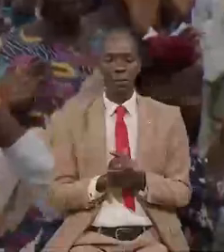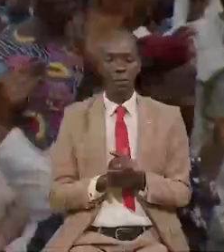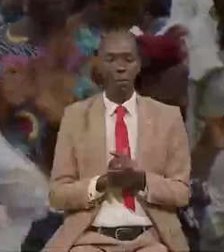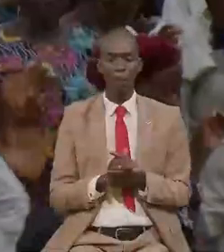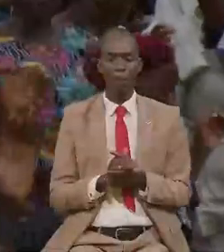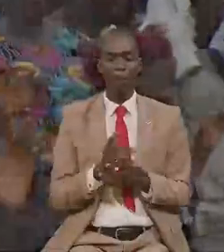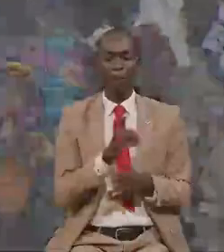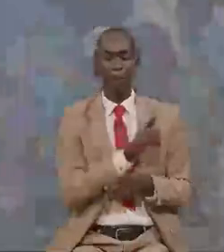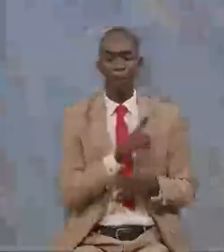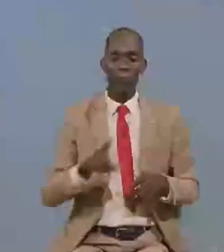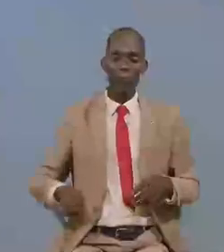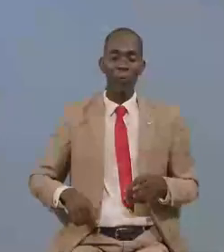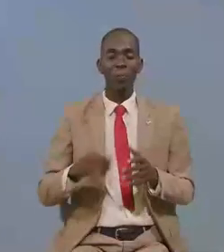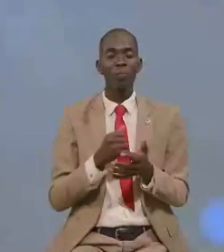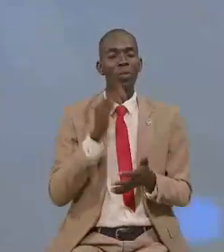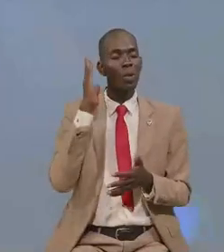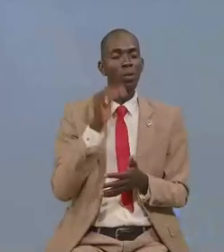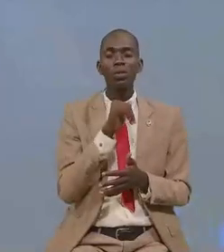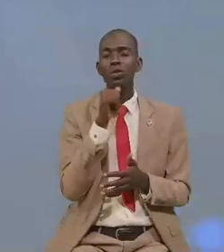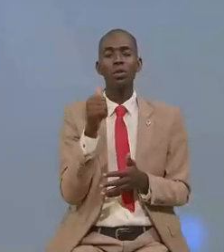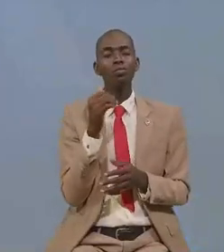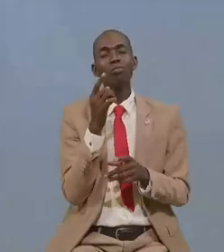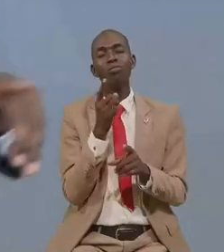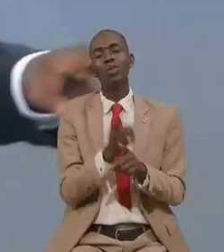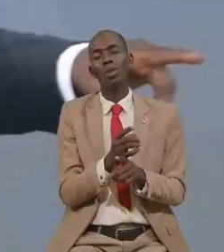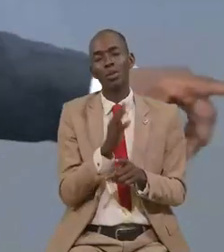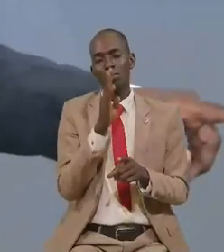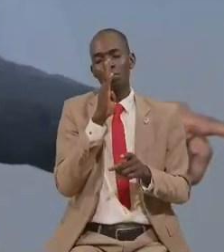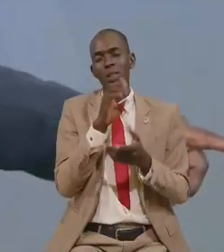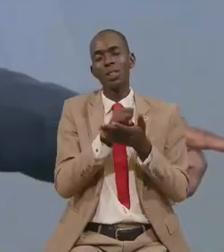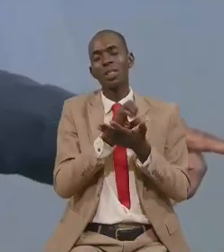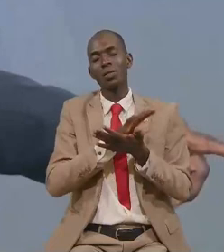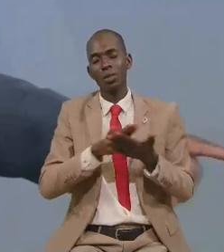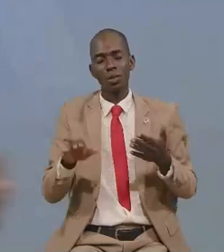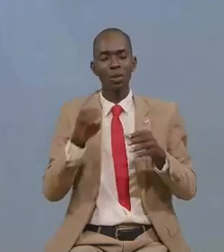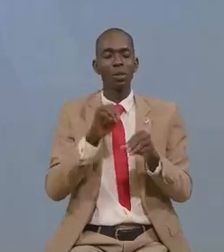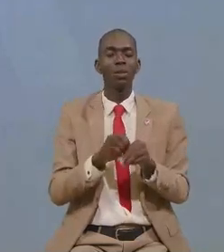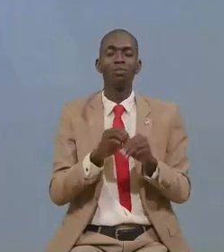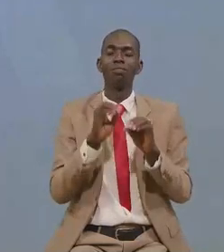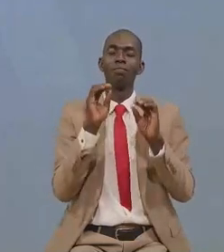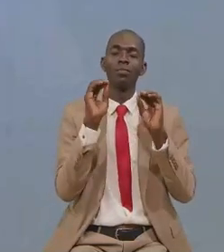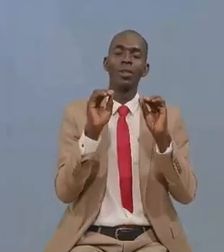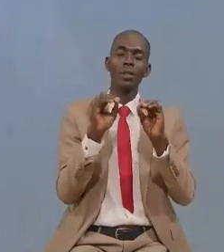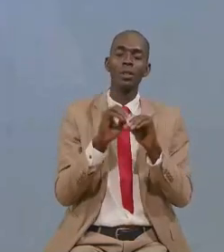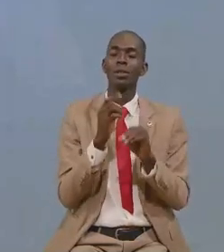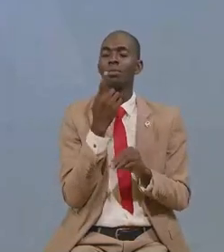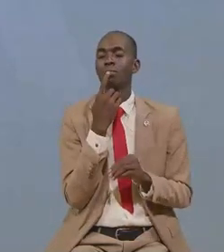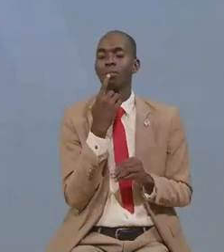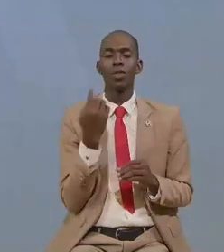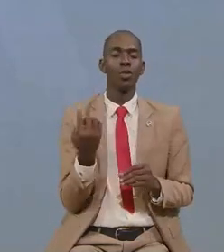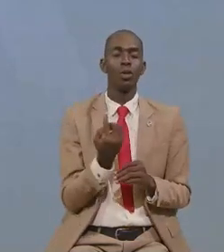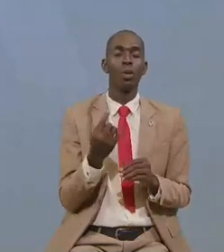Seigneur, ce ne serait pas seulement la sanctification dans la doctrine, ce serait une